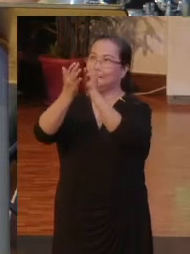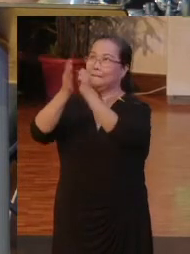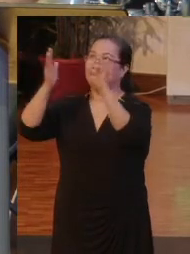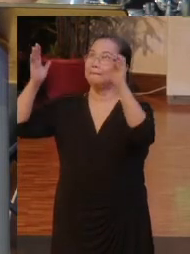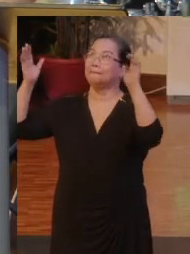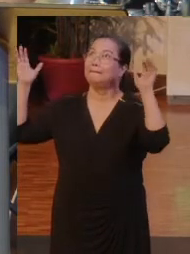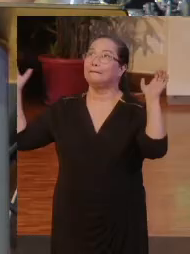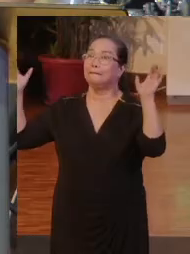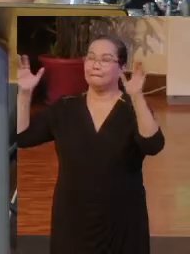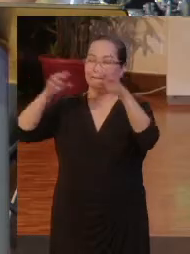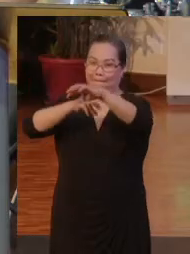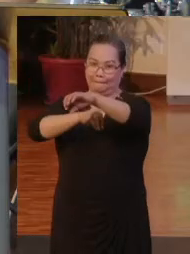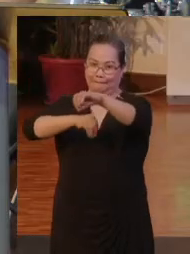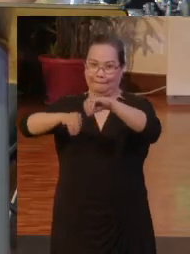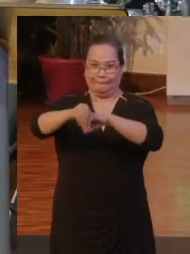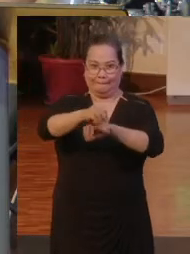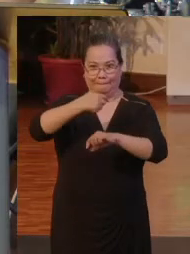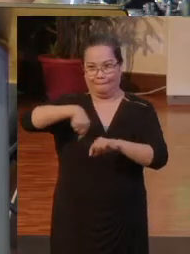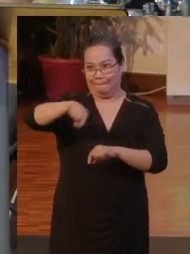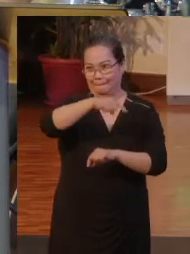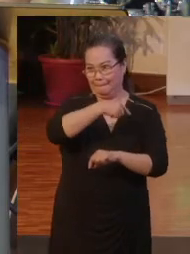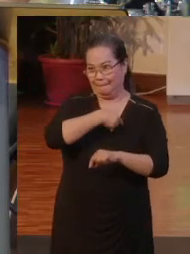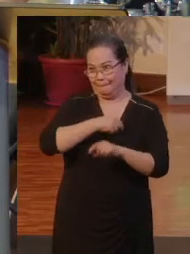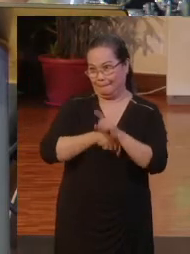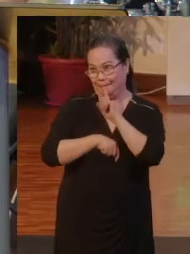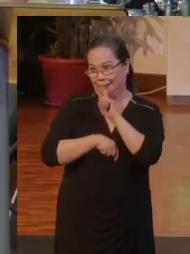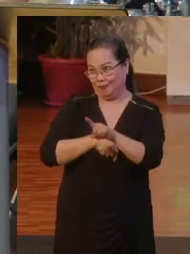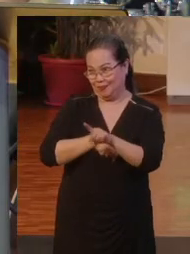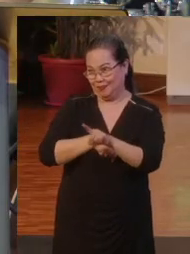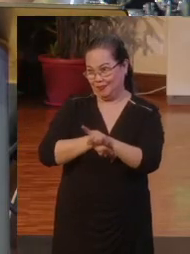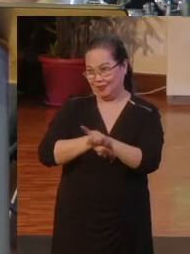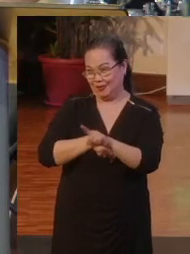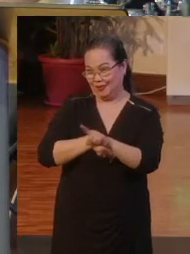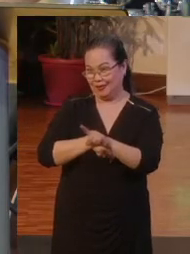us." While we were still sinners,